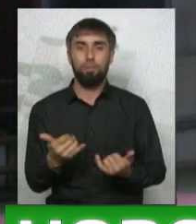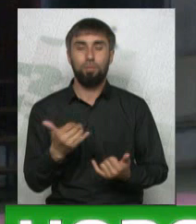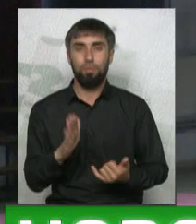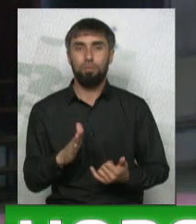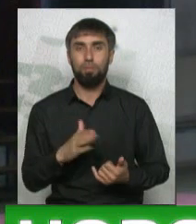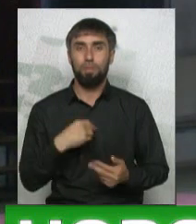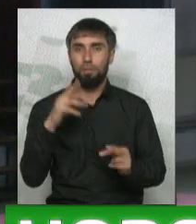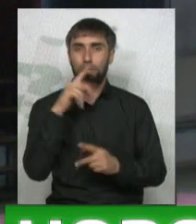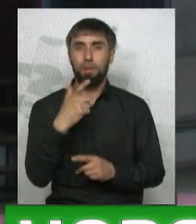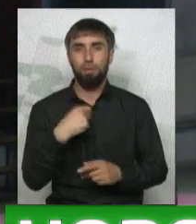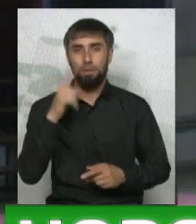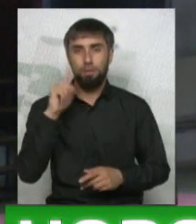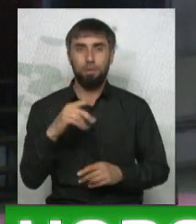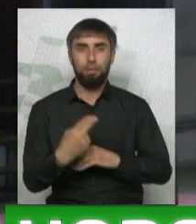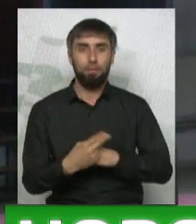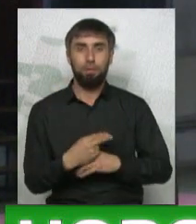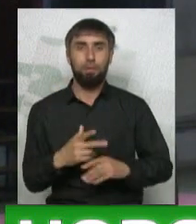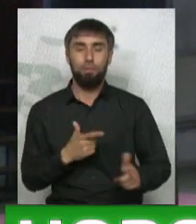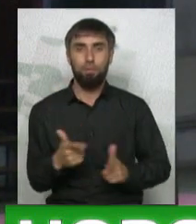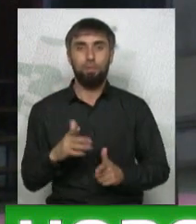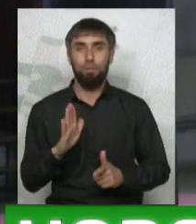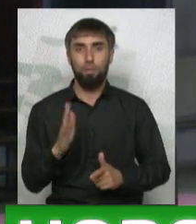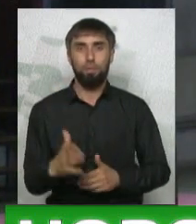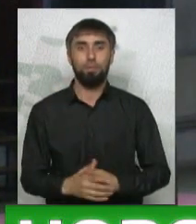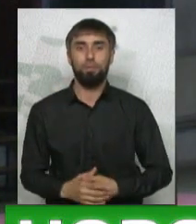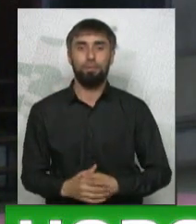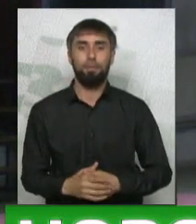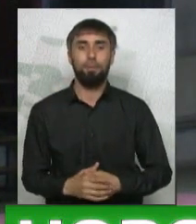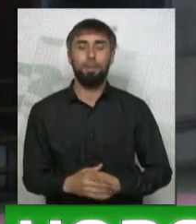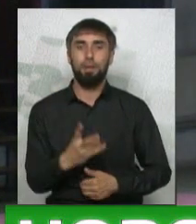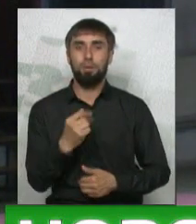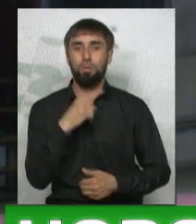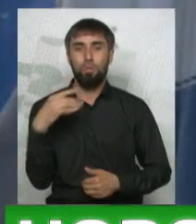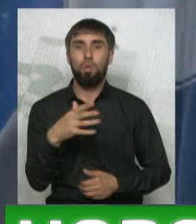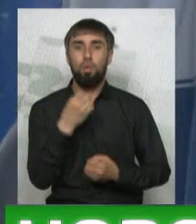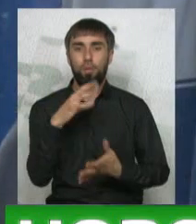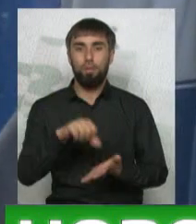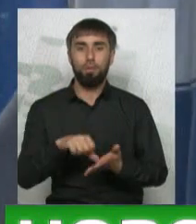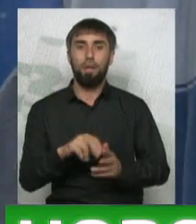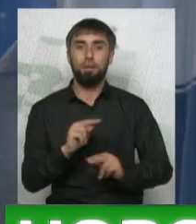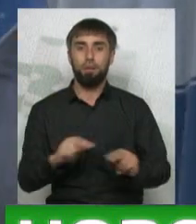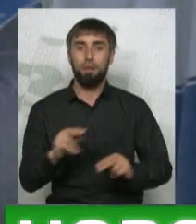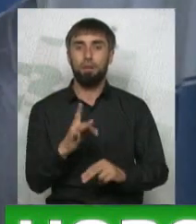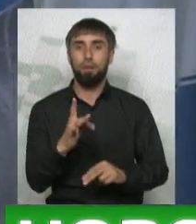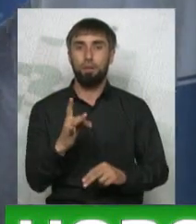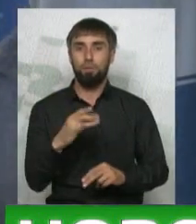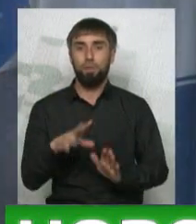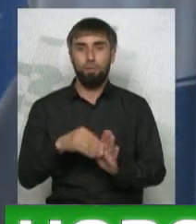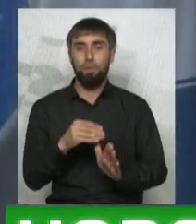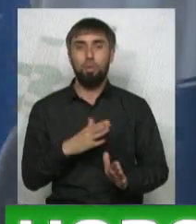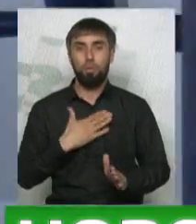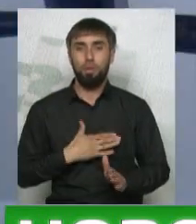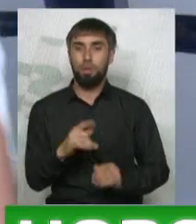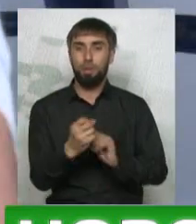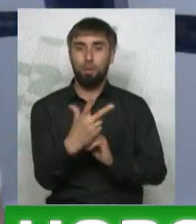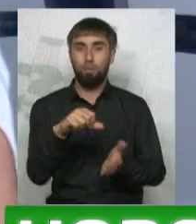над ошибками, подготовимся и будем на России хорошо выступать. Тренер результатами сборной доволен. Из